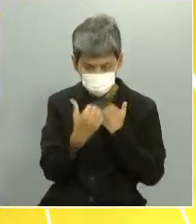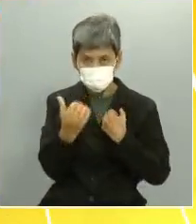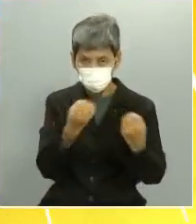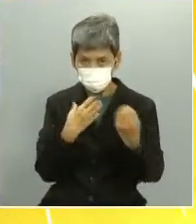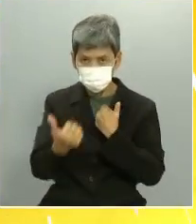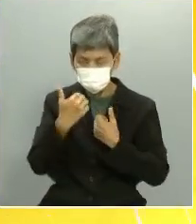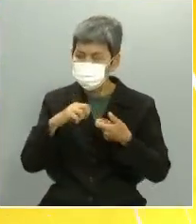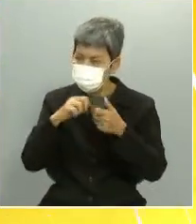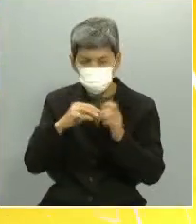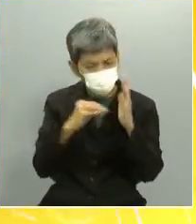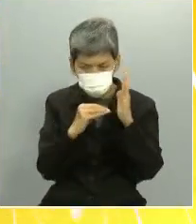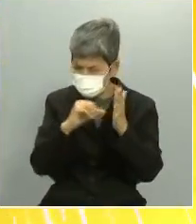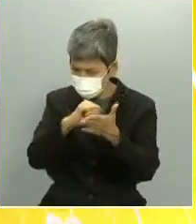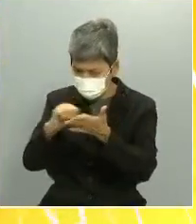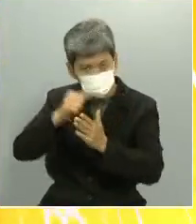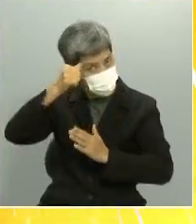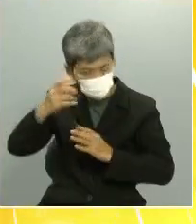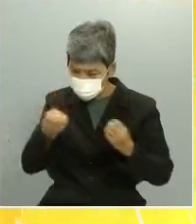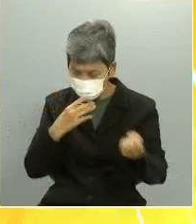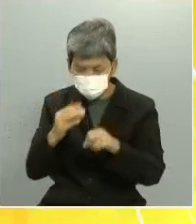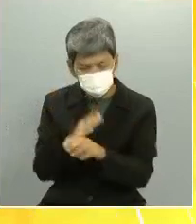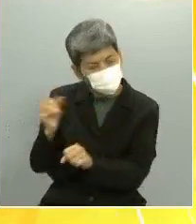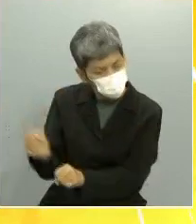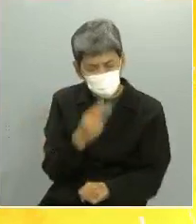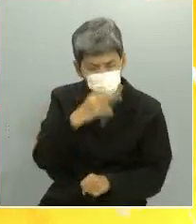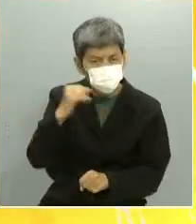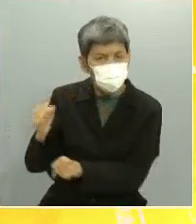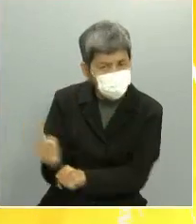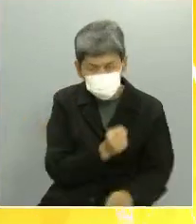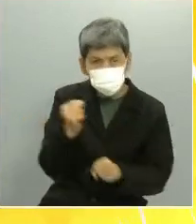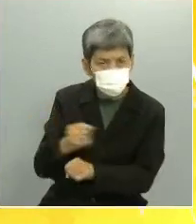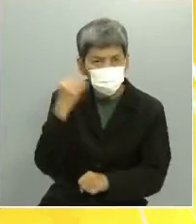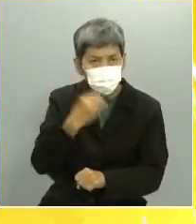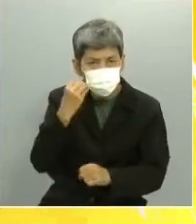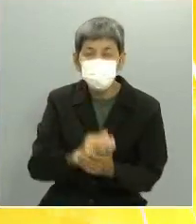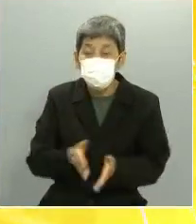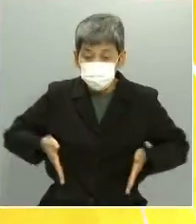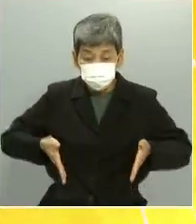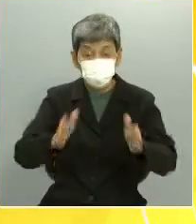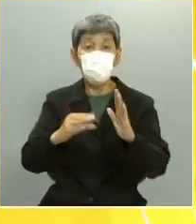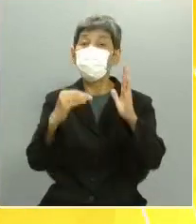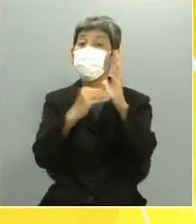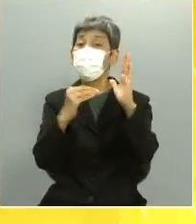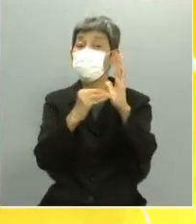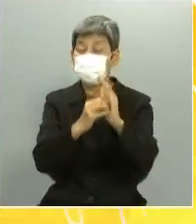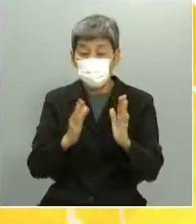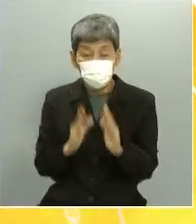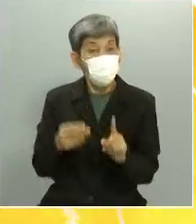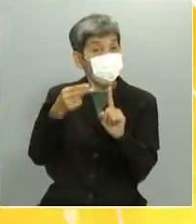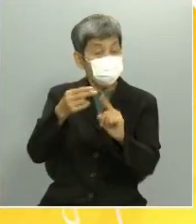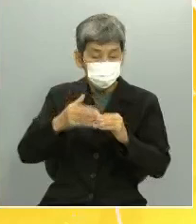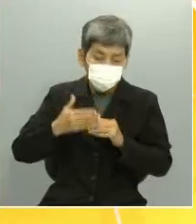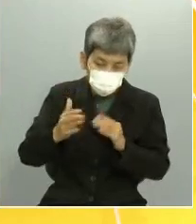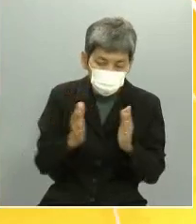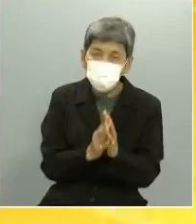ราจะได้ปัญหาทั้งกรุงเทพภายใน1วันเลยอ่ะเจ้าที่เขากวาดอยู่ทุกวันน่ะคนละ1กิโลเมตรดังนั้นถนนในกรุงเทพหมื่นคนก็หมื่นกิโลเมตร